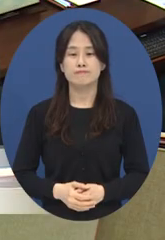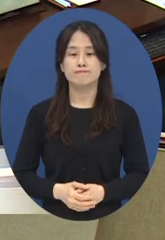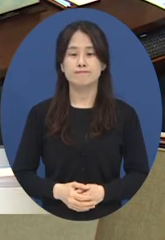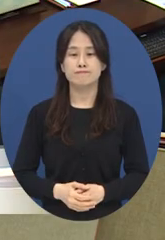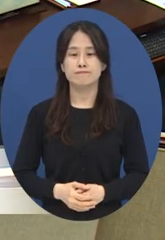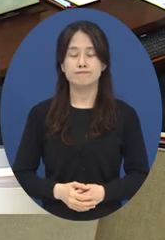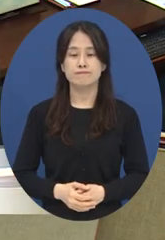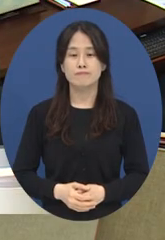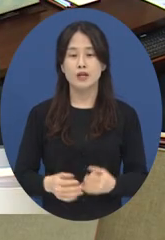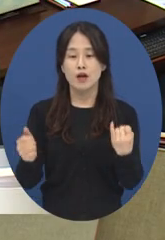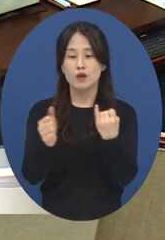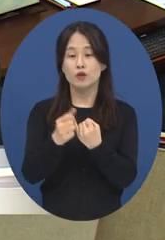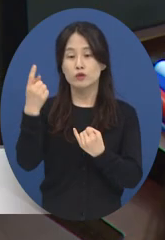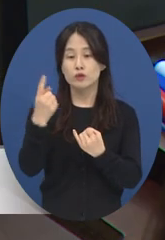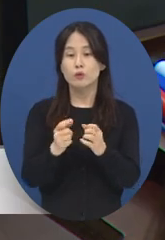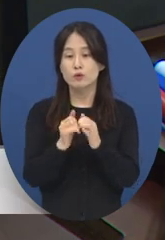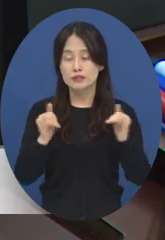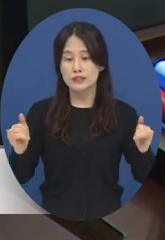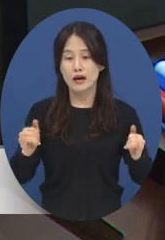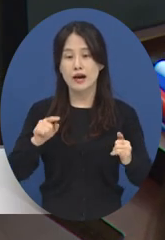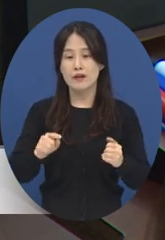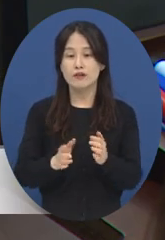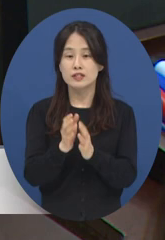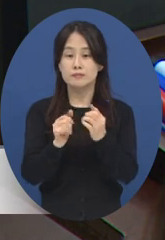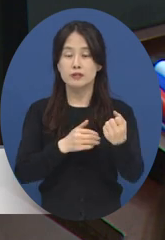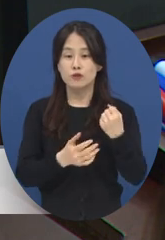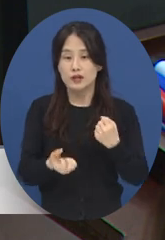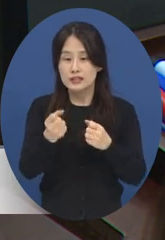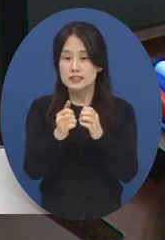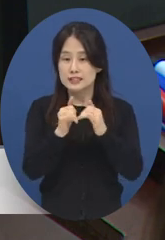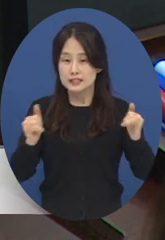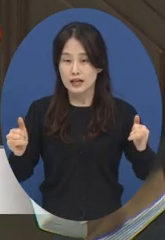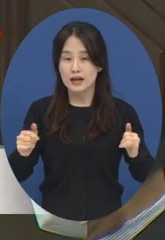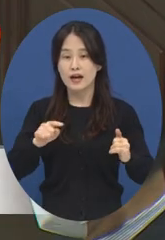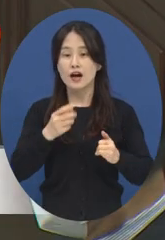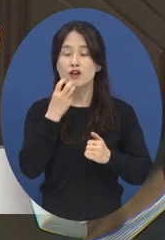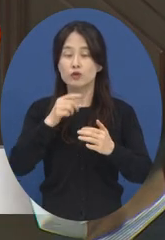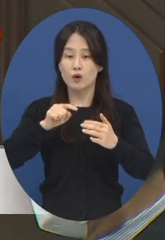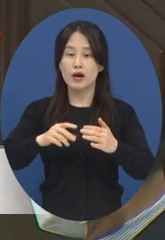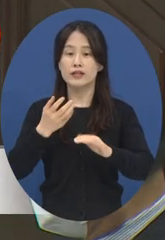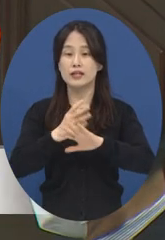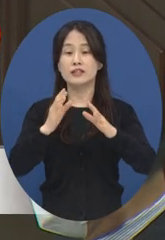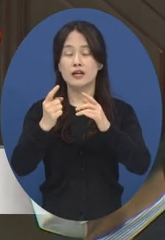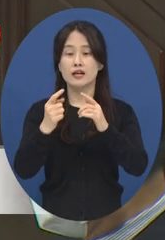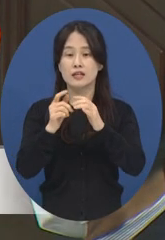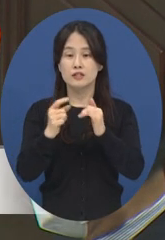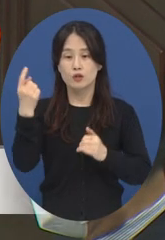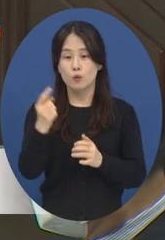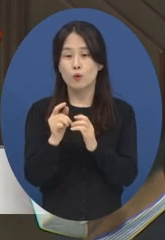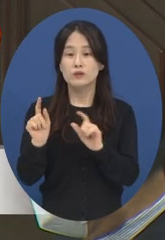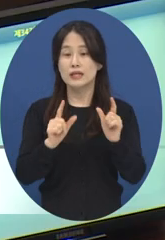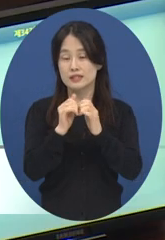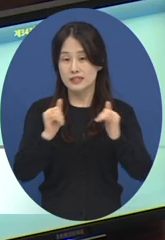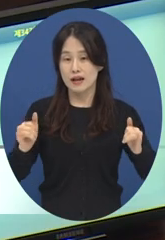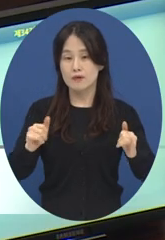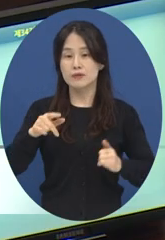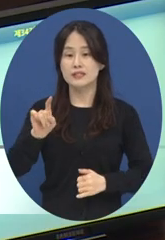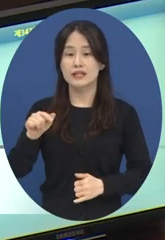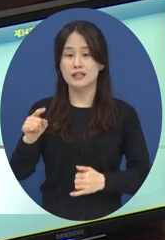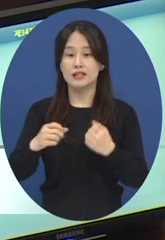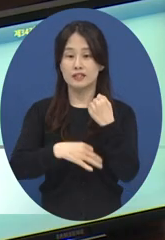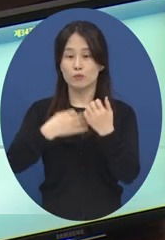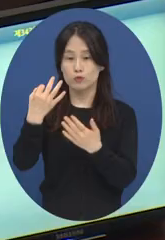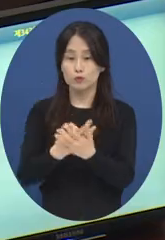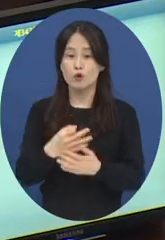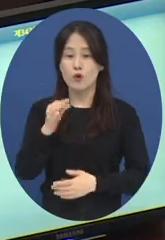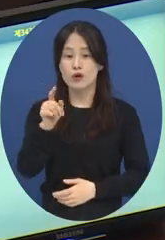이에 따라 결혼 이민자와 영주권자 등 경기 전 외국인주민 도 경기도가 지급하는 재난 기본소득을 10만원씩